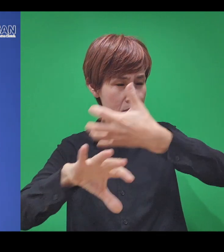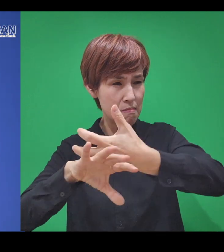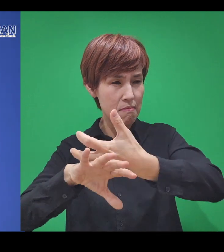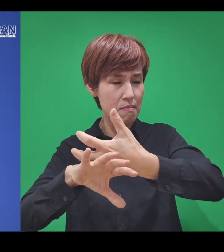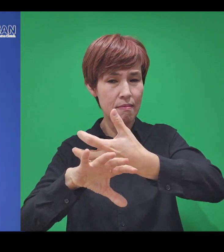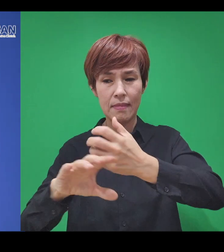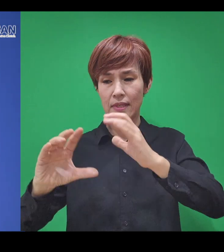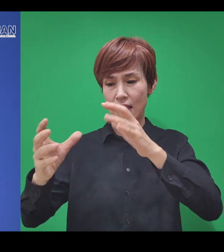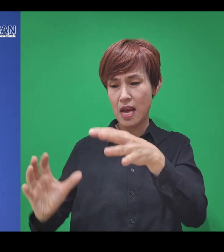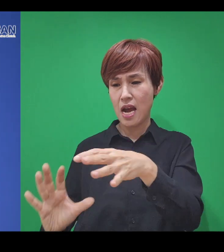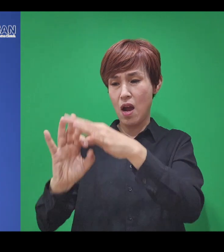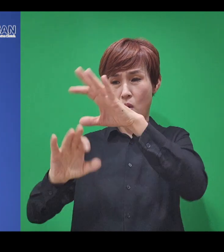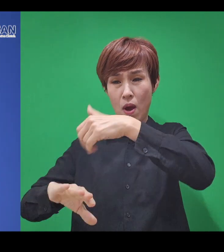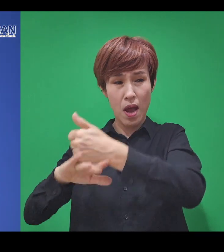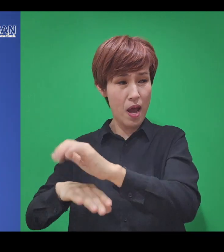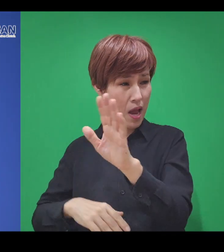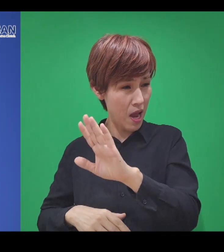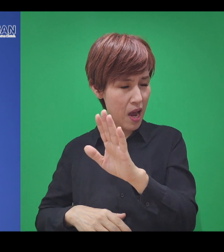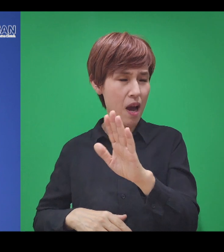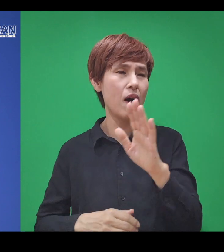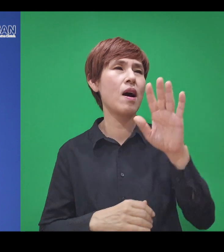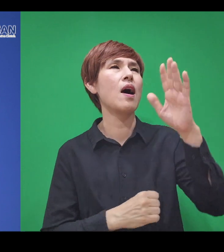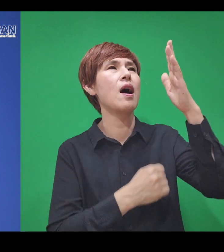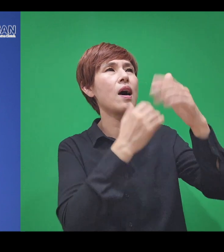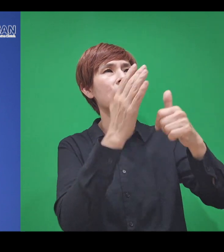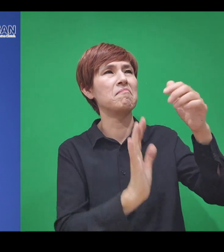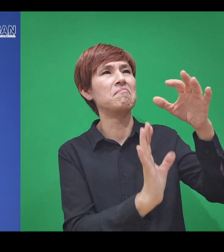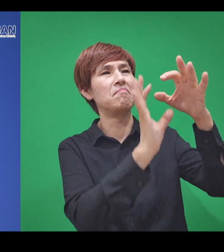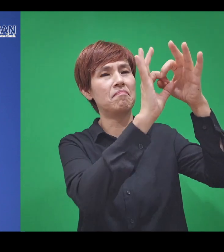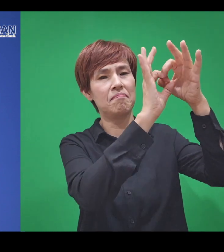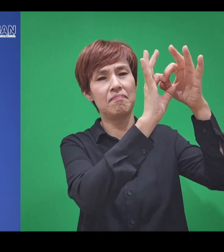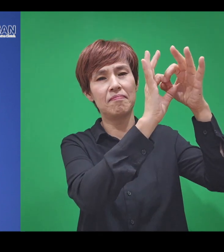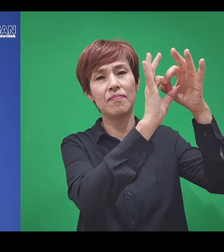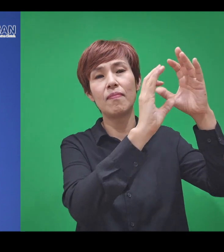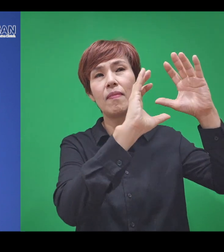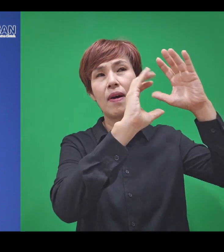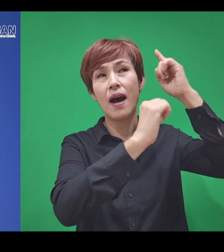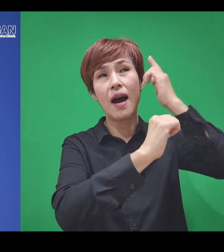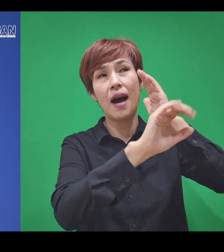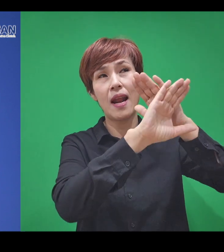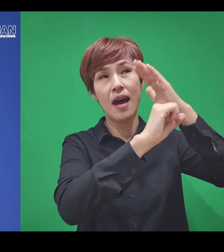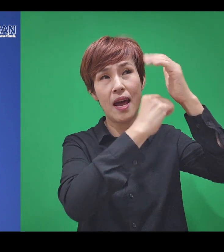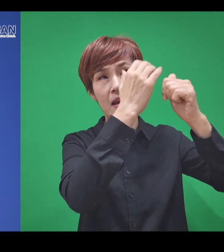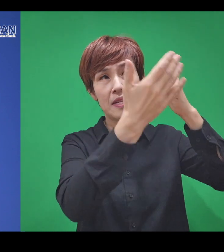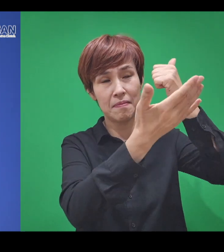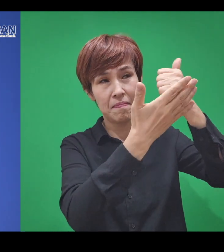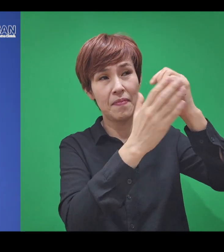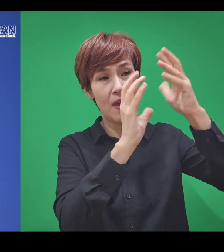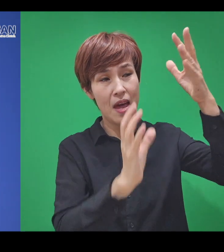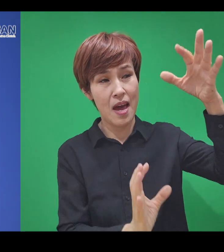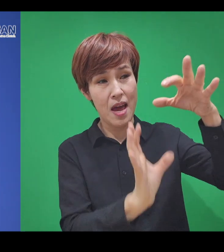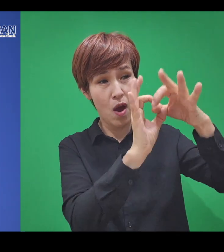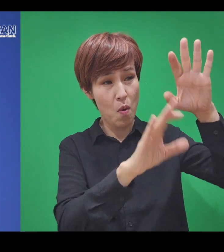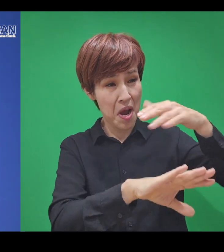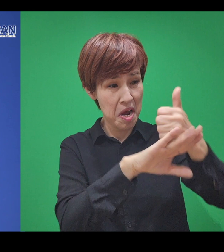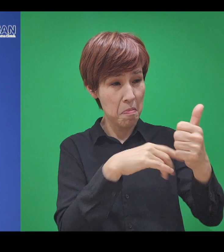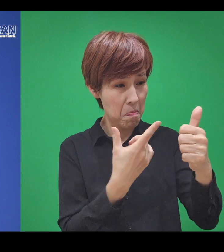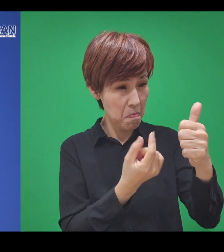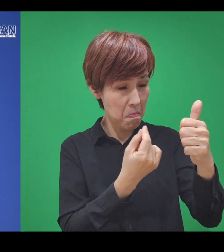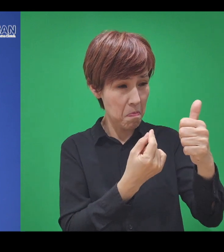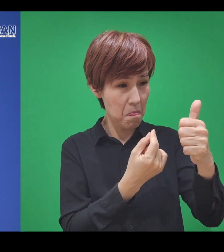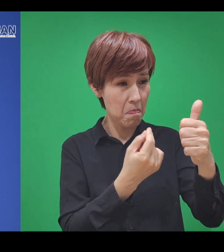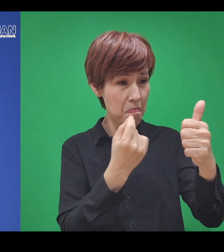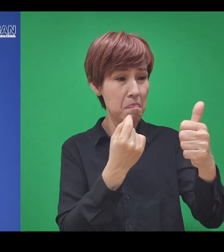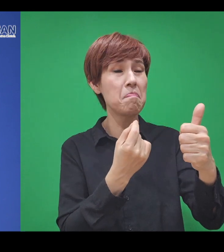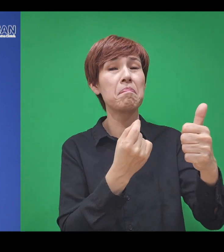아니고 종교적 왕, 하나님 나라를 이루는 왕이 맞구나 라고 대답을 했고,